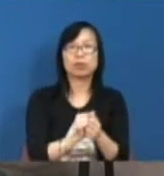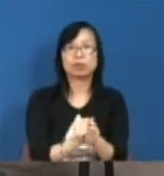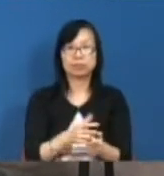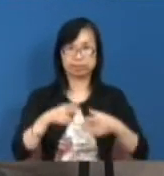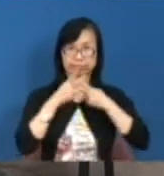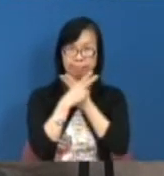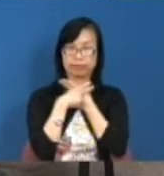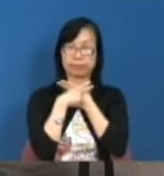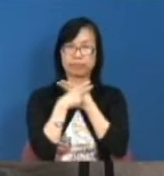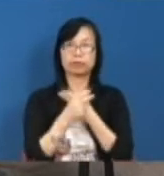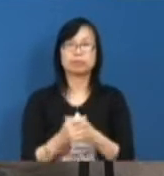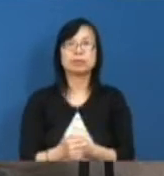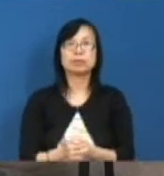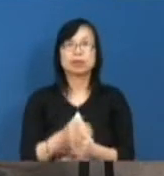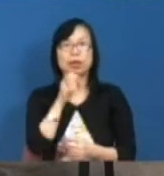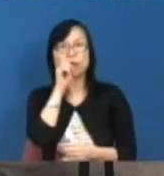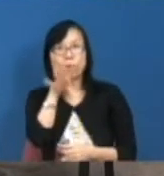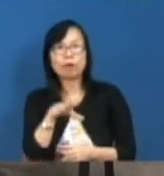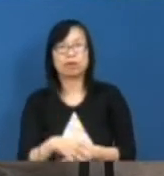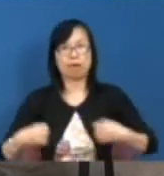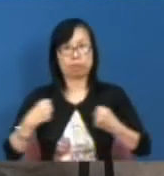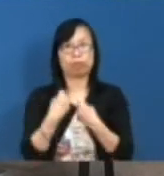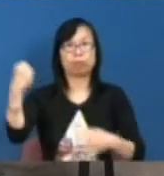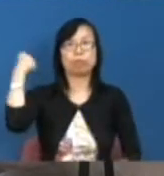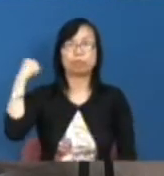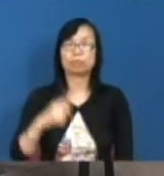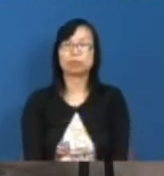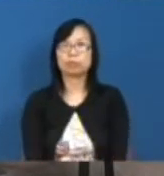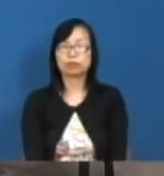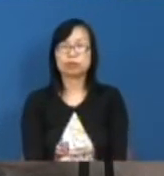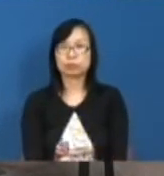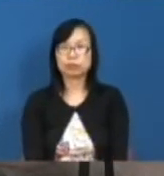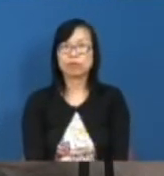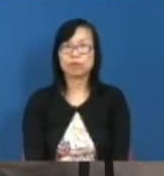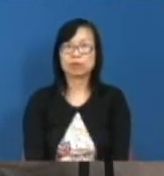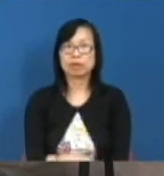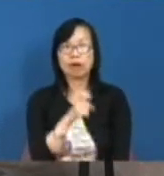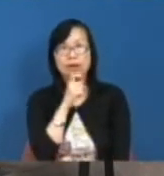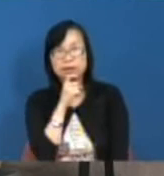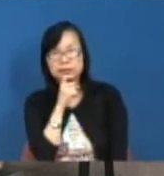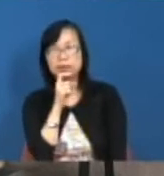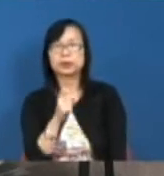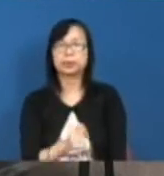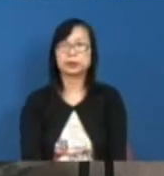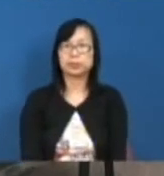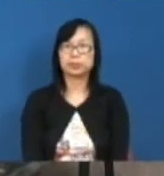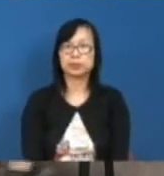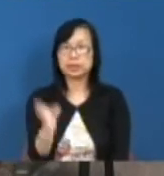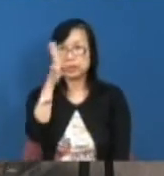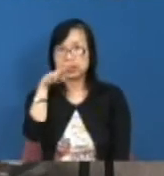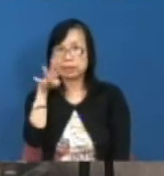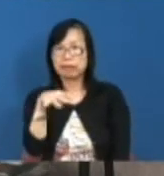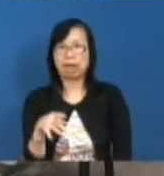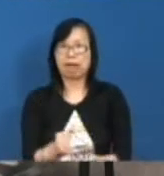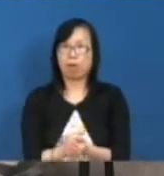嗰度示威，咁佢又話你就使用行使暴力噶咯喎。不過雖然間有幾千個係專門以